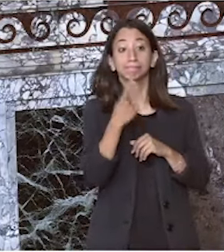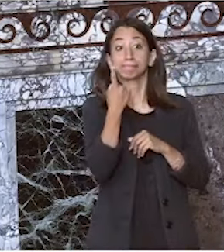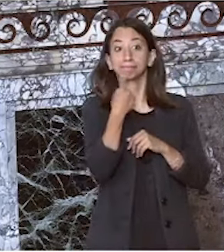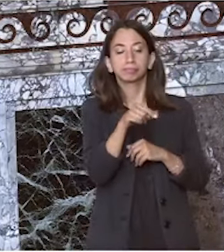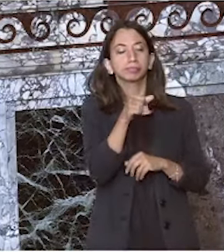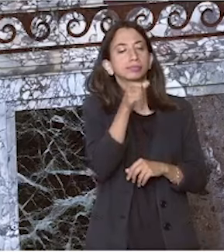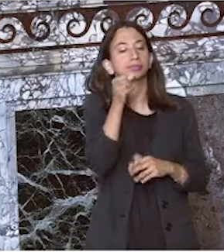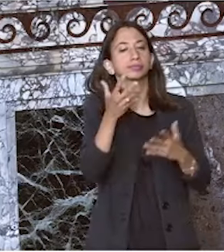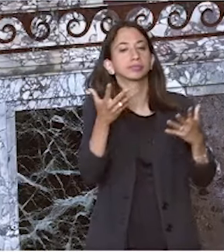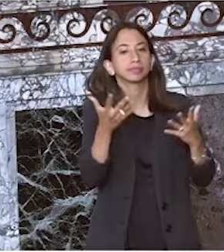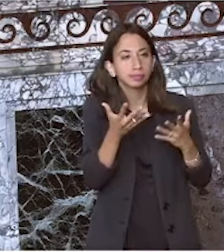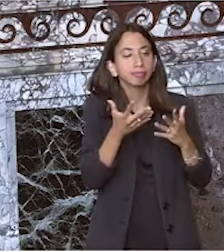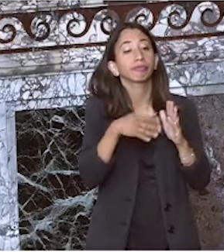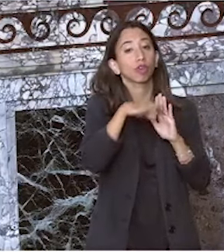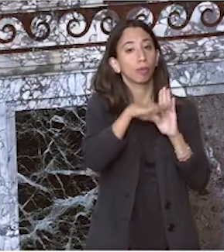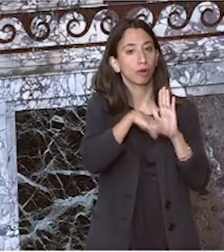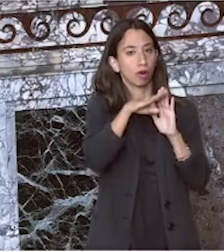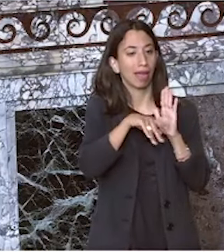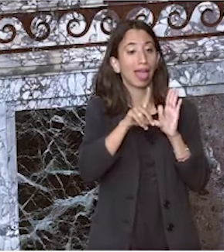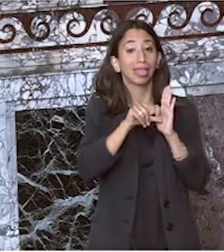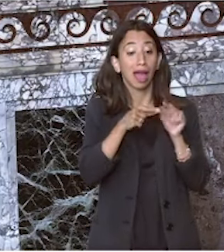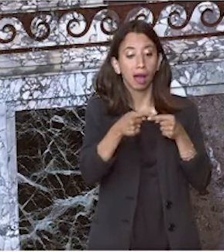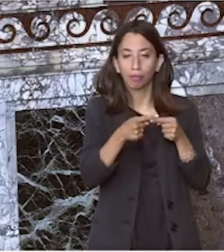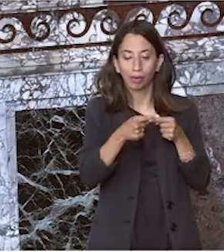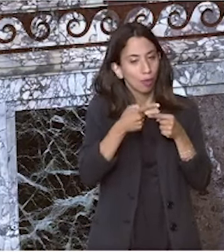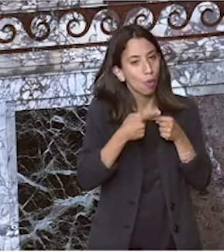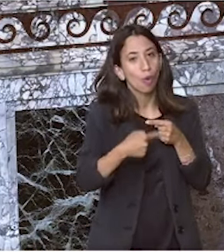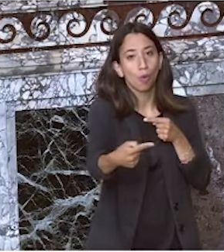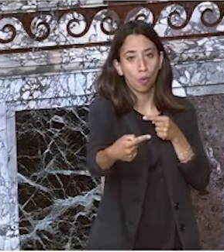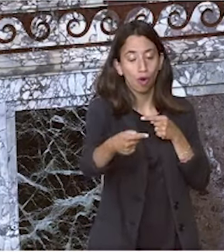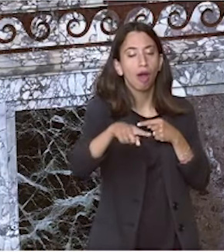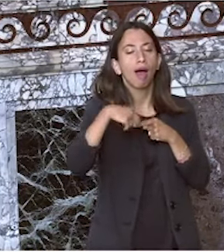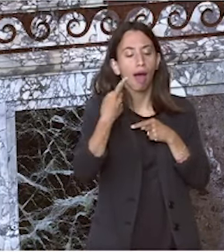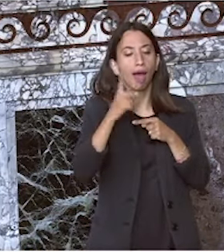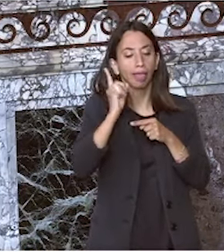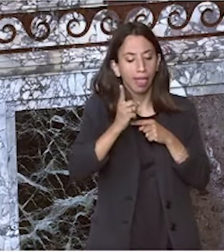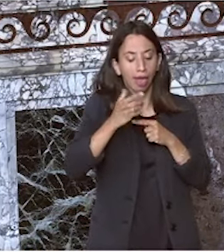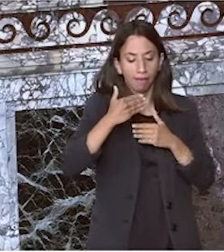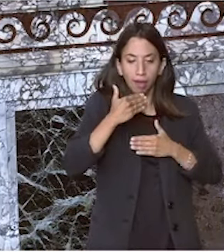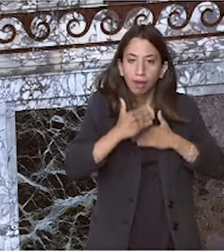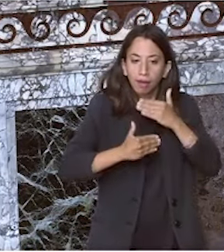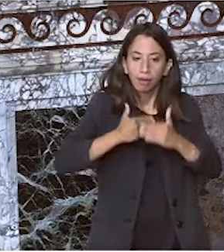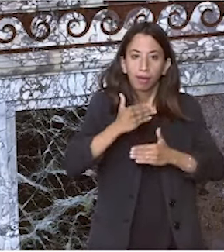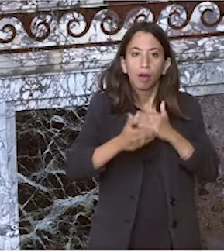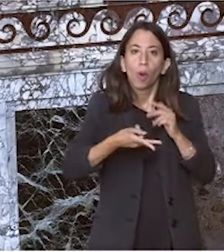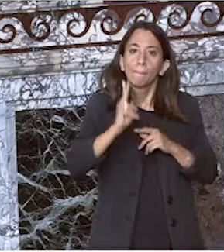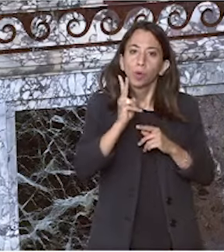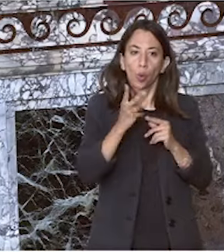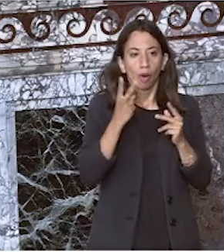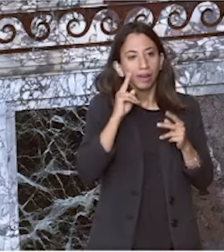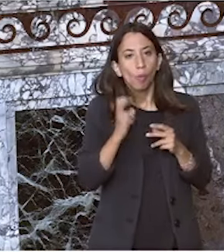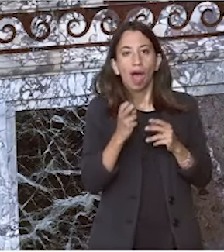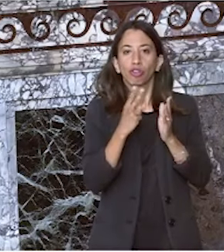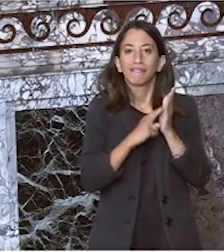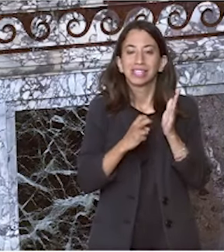dovrebbe consentire una programmazione di più lungo periodo e percorsi di consolidamento fiscale realistici.